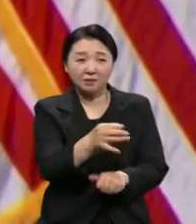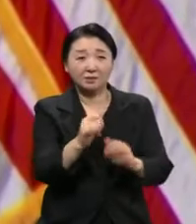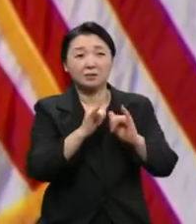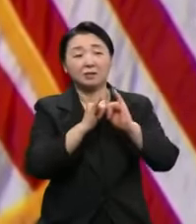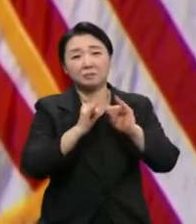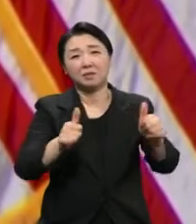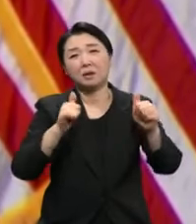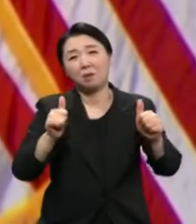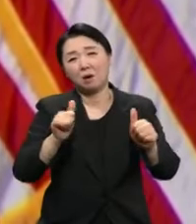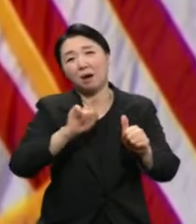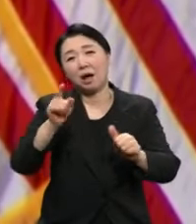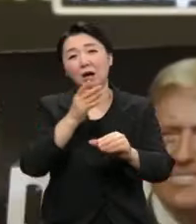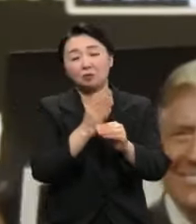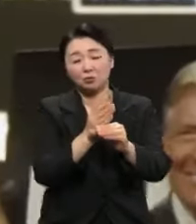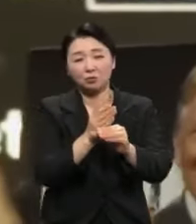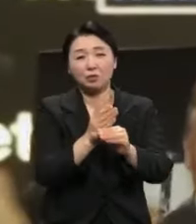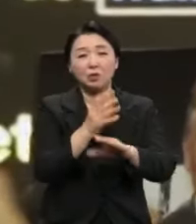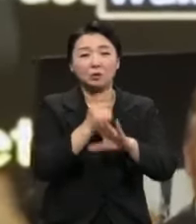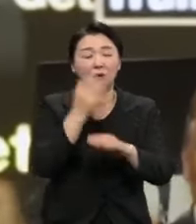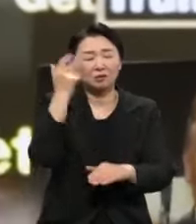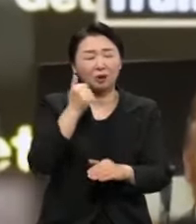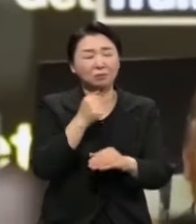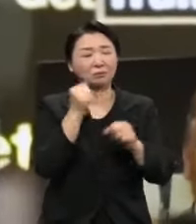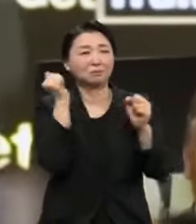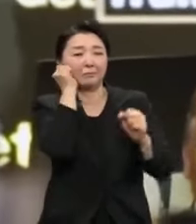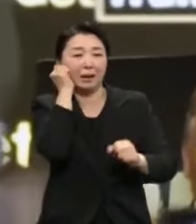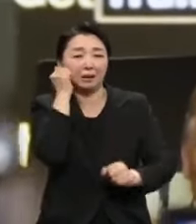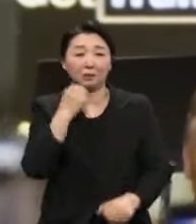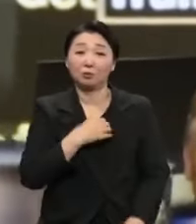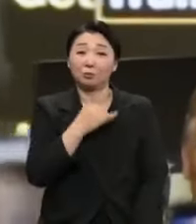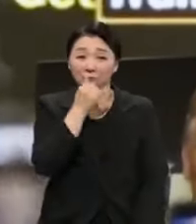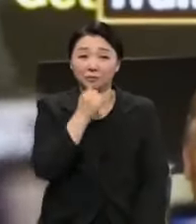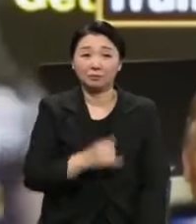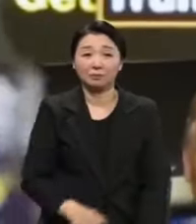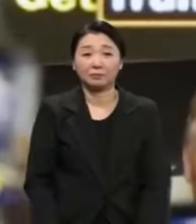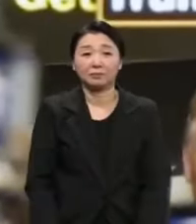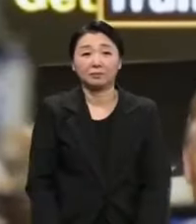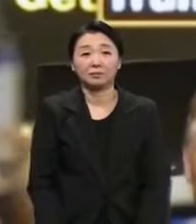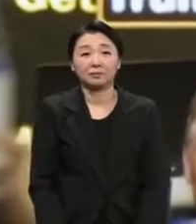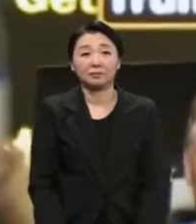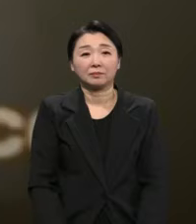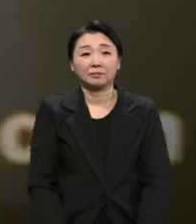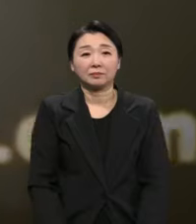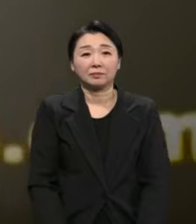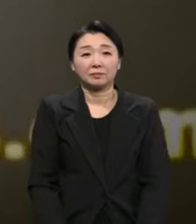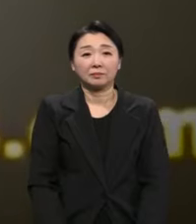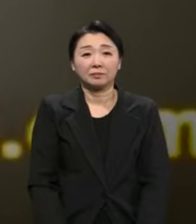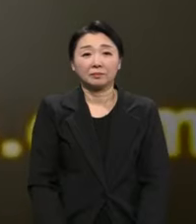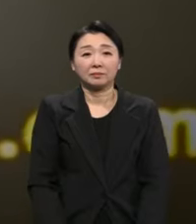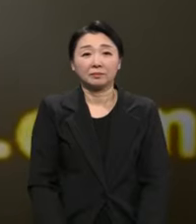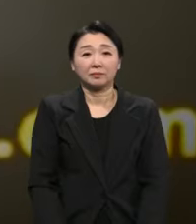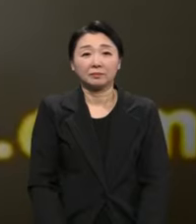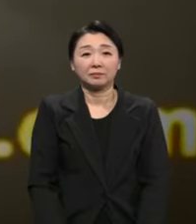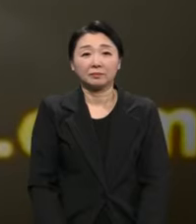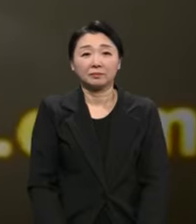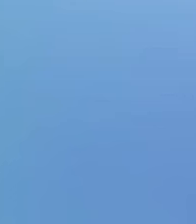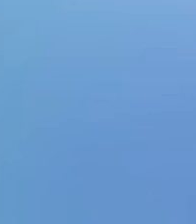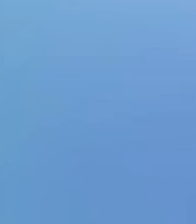중인데 트럼프를 파산에 이르게 할 수 있다는 전망도 나옵니다. 워싱턴에서 JTBC 김필규입니다.